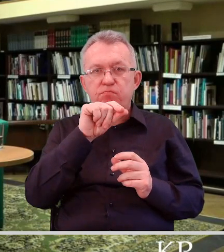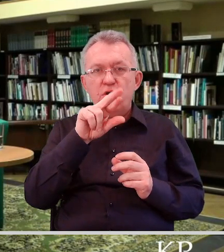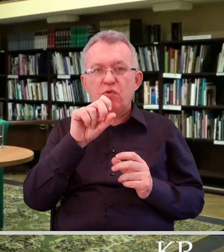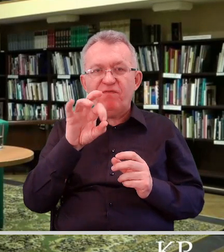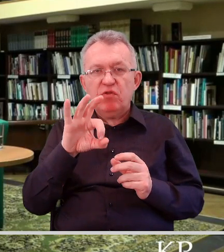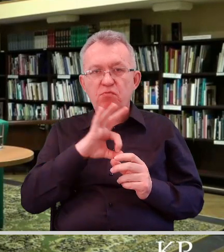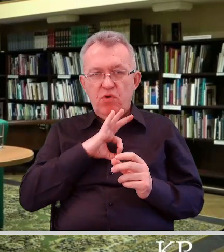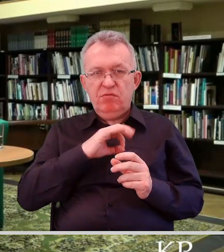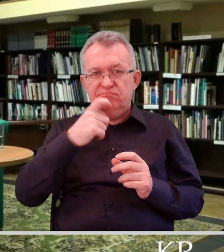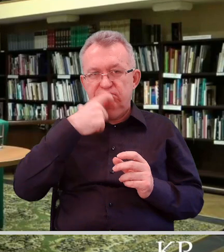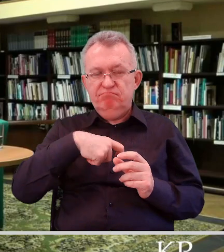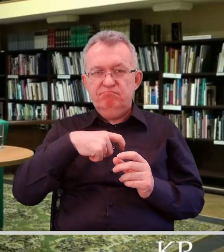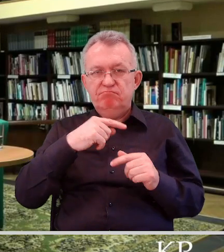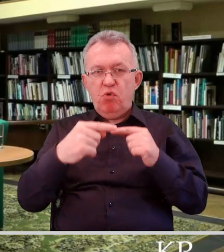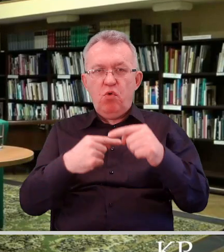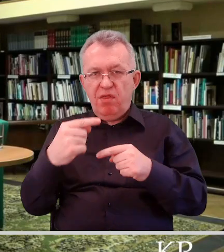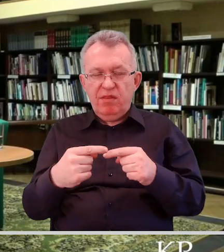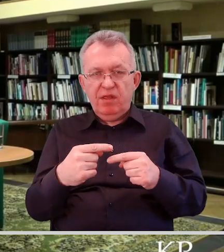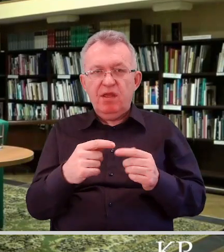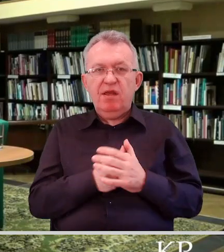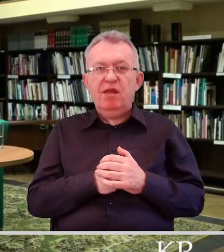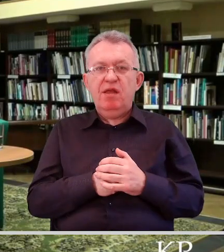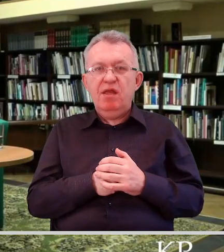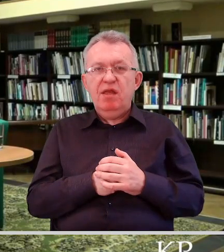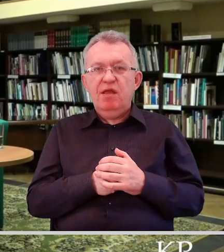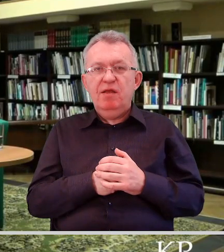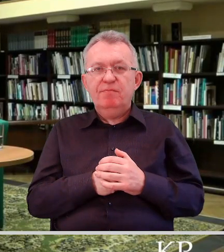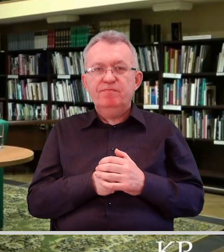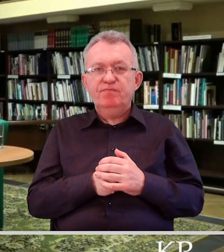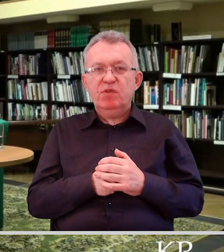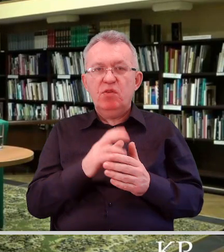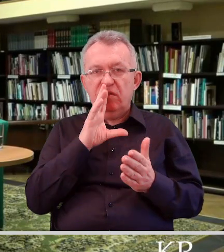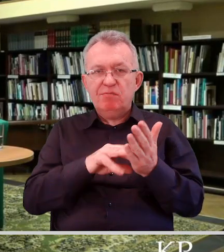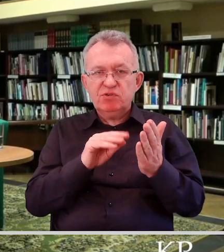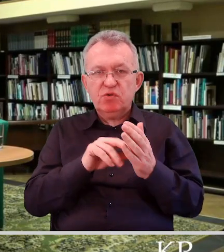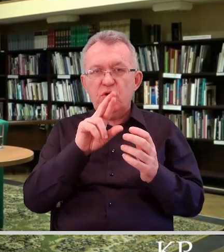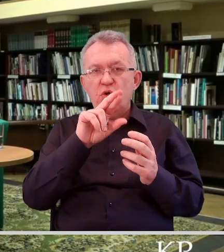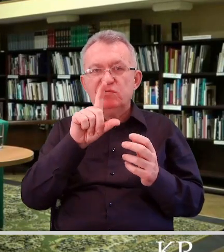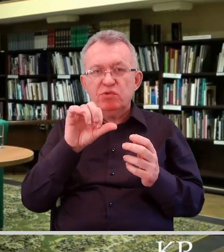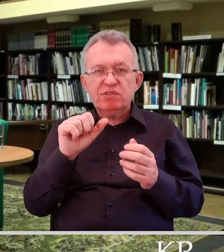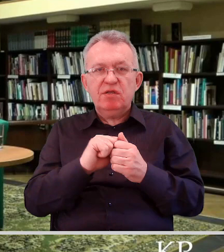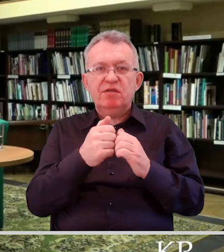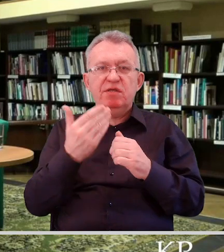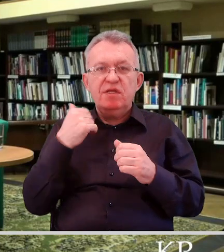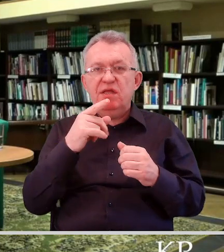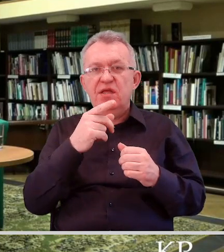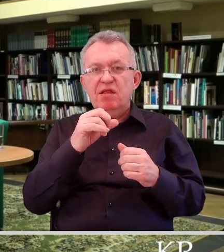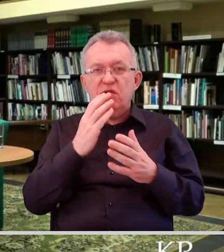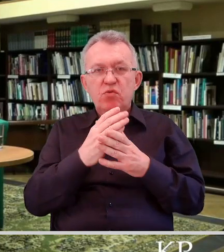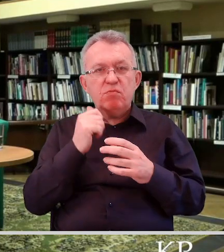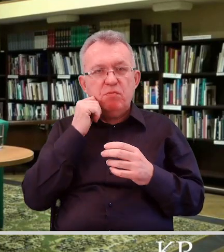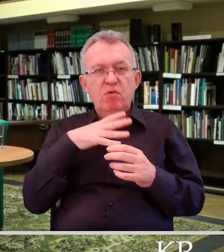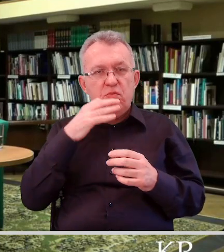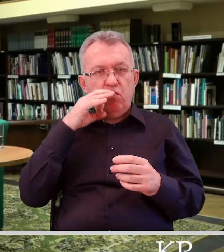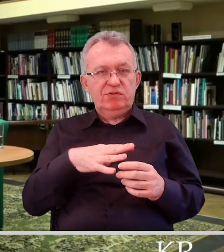głównie moje pokolenie, a tymczasem już na przykład rozbójniczki, a wcześniej jeszcze nielegalne związki, to już były kobiety